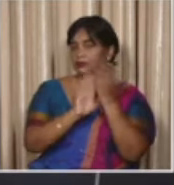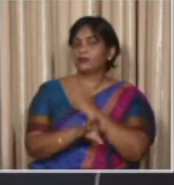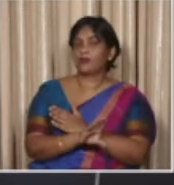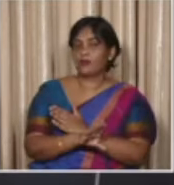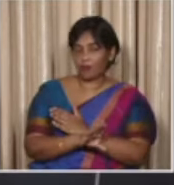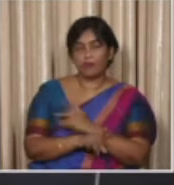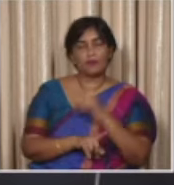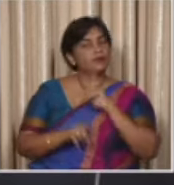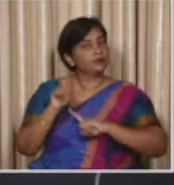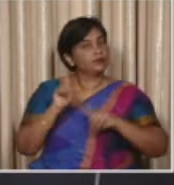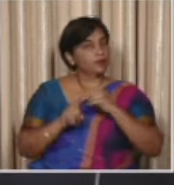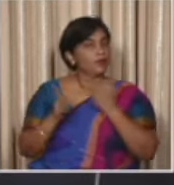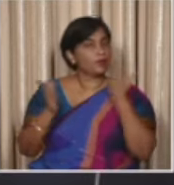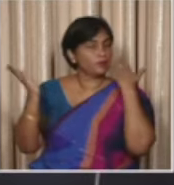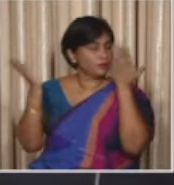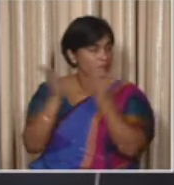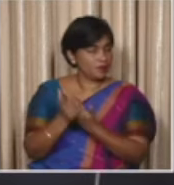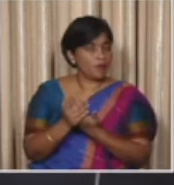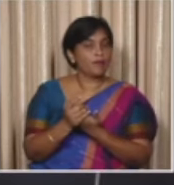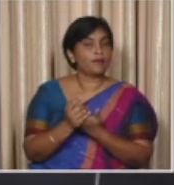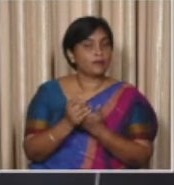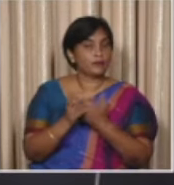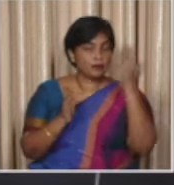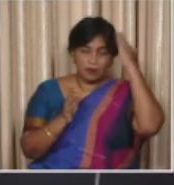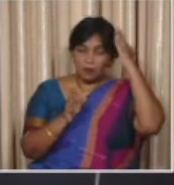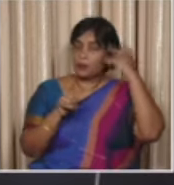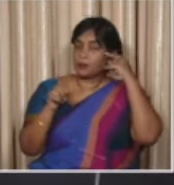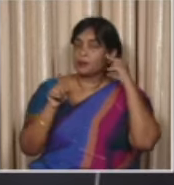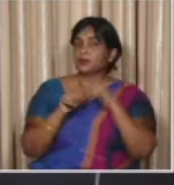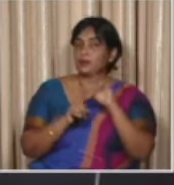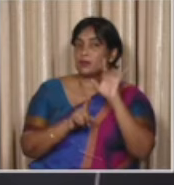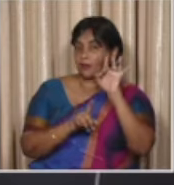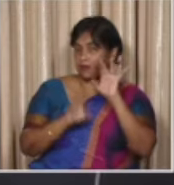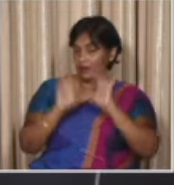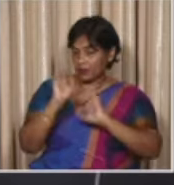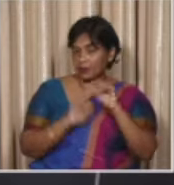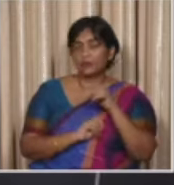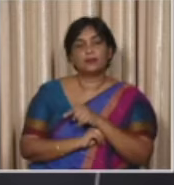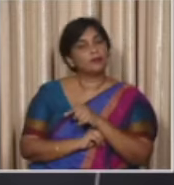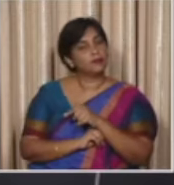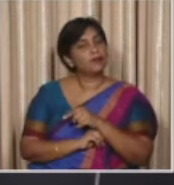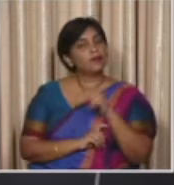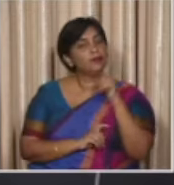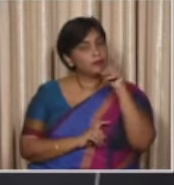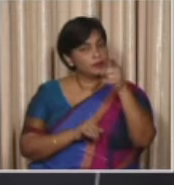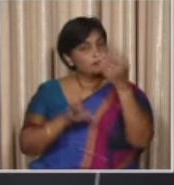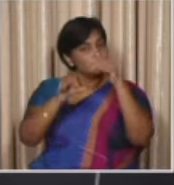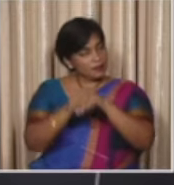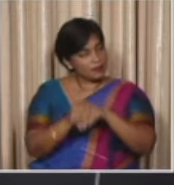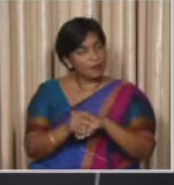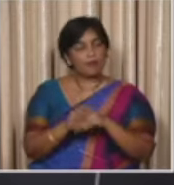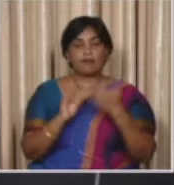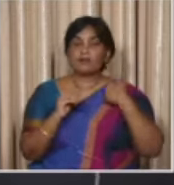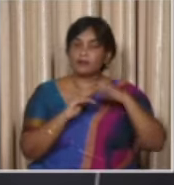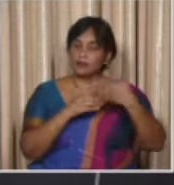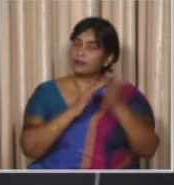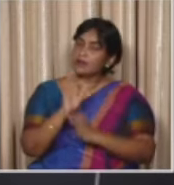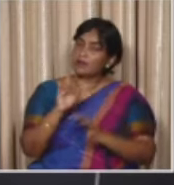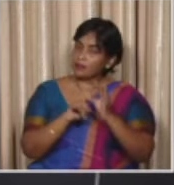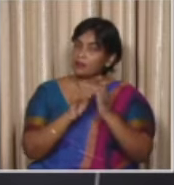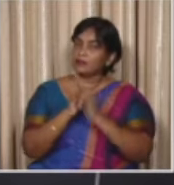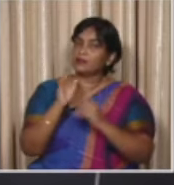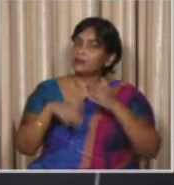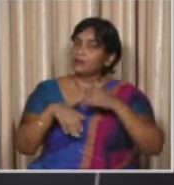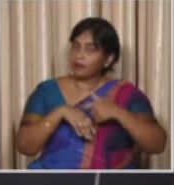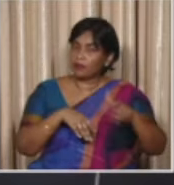ඒ සාකච්ඡාවේදී ඉදිරිපත් වුණේ. ඒ මුල් කාරණය සම්බන්ධයෙන් 115 කියන එක ඔබතුමාගේ කාලෙත්, ඊට පස්සේ අමතිවරුන්ගේ කාලෙත්,